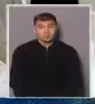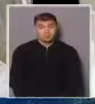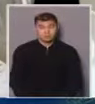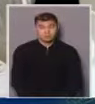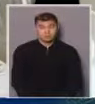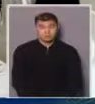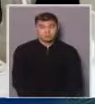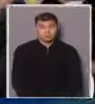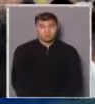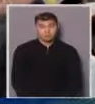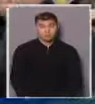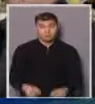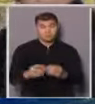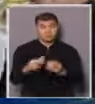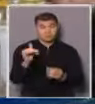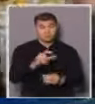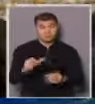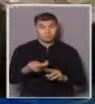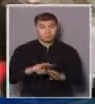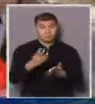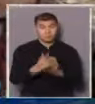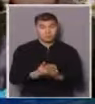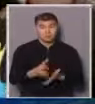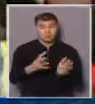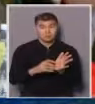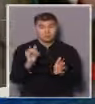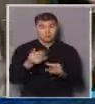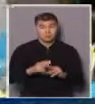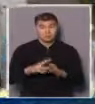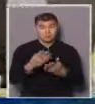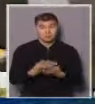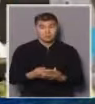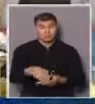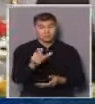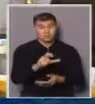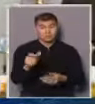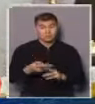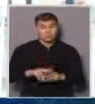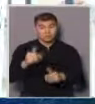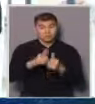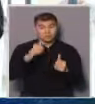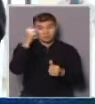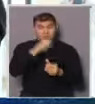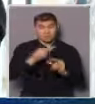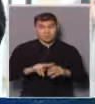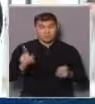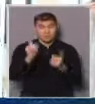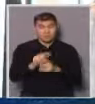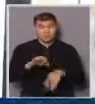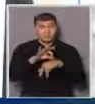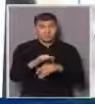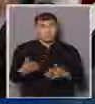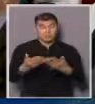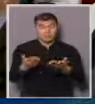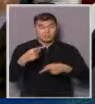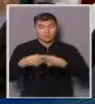Еркінқала ауылдық округінде 13 мыңдай тұрғын бар. Олардың 900-ге жуығы егде тартқандар. Жыл сайын үлкендердің басын қосып, батасын